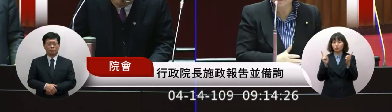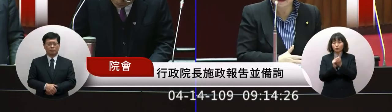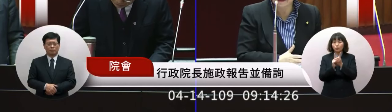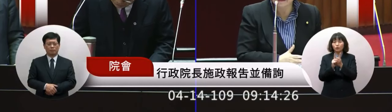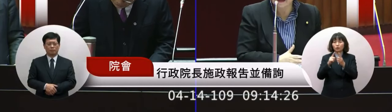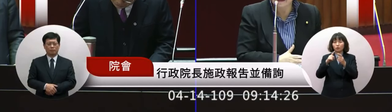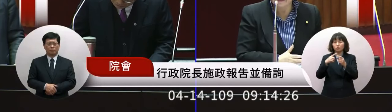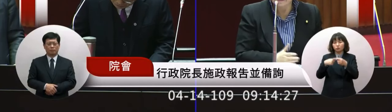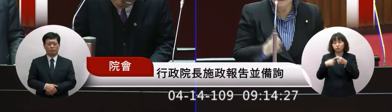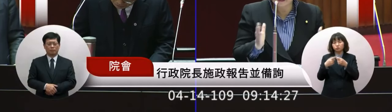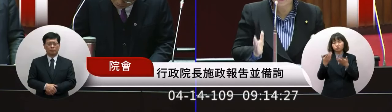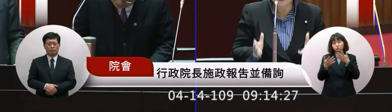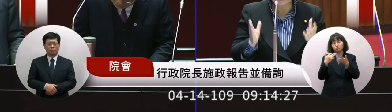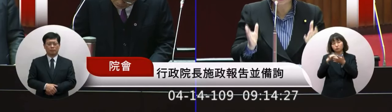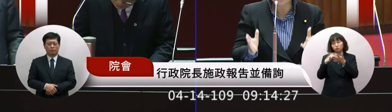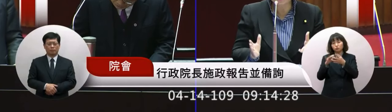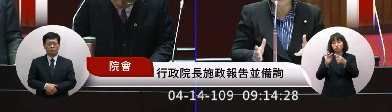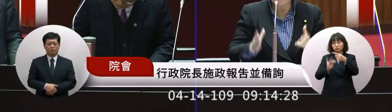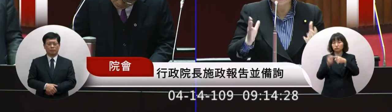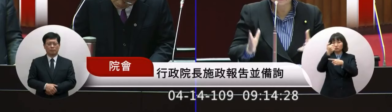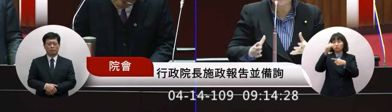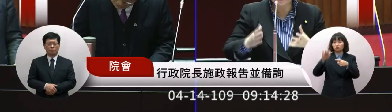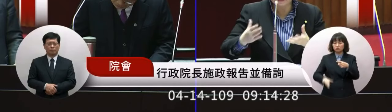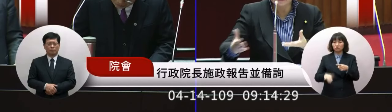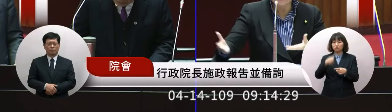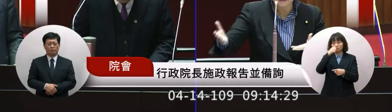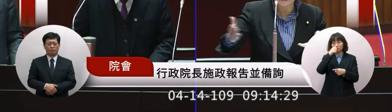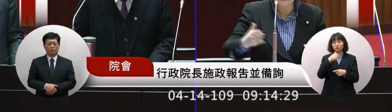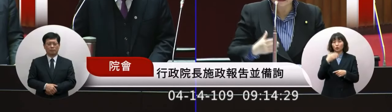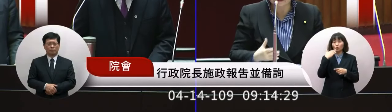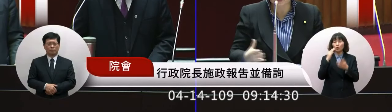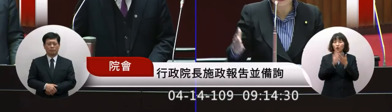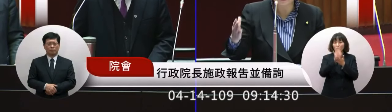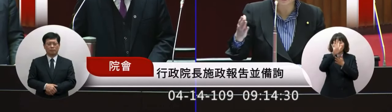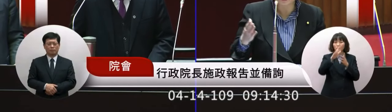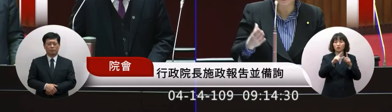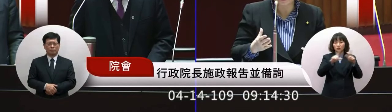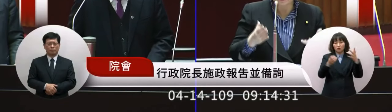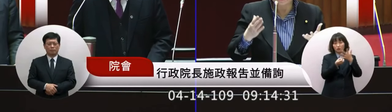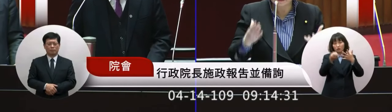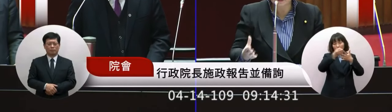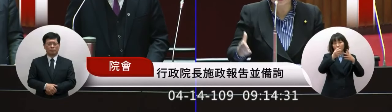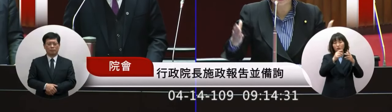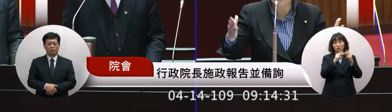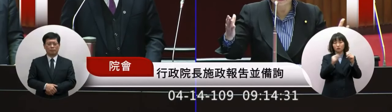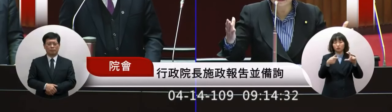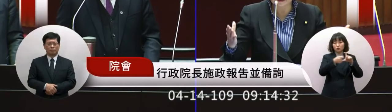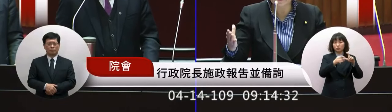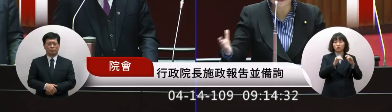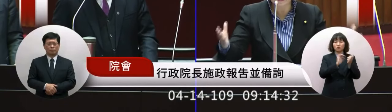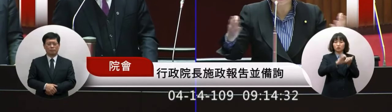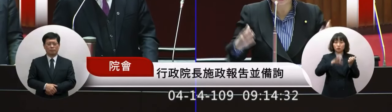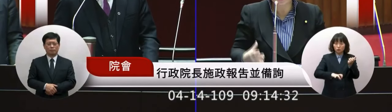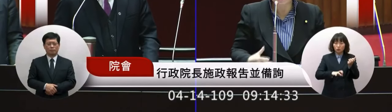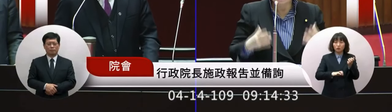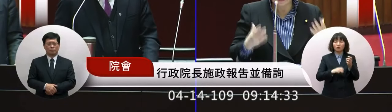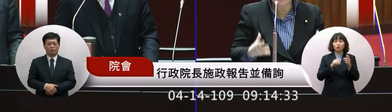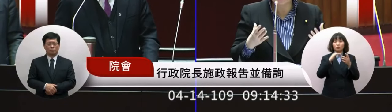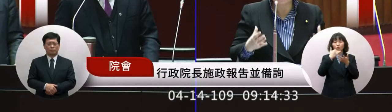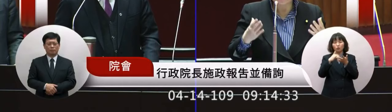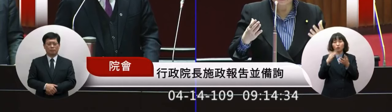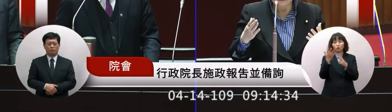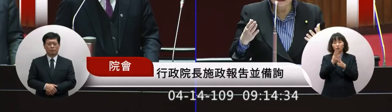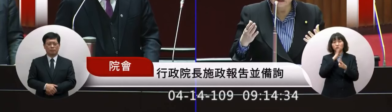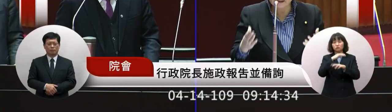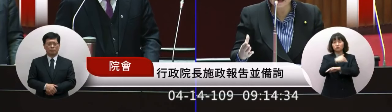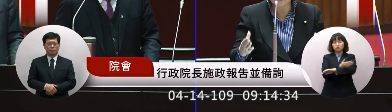已经50%以下，很多地区医院，你认为要将来实施转诊制度的社区医院，一些偏乡小医院，它